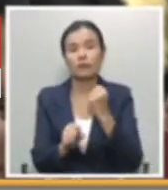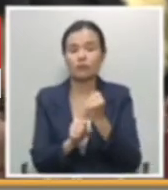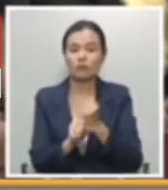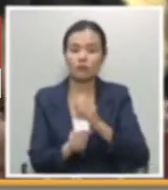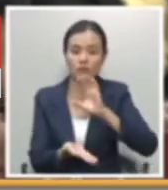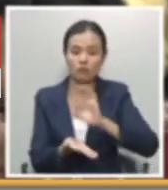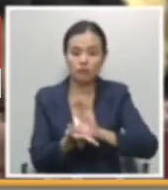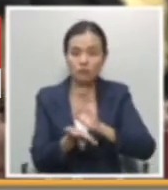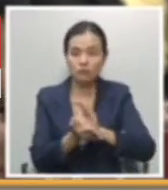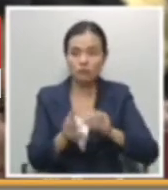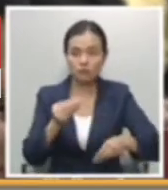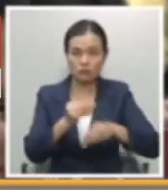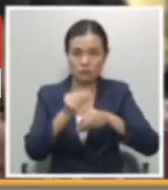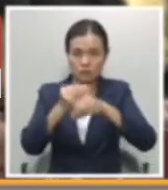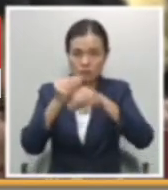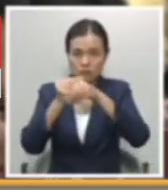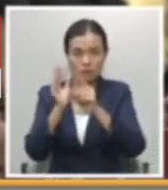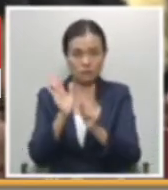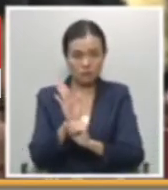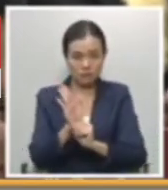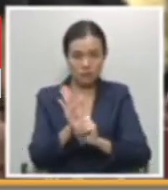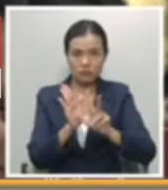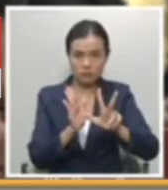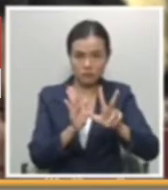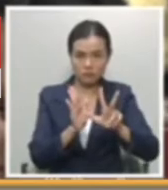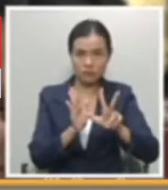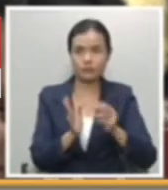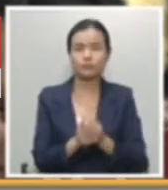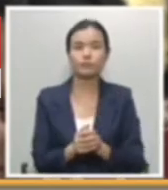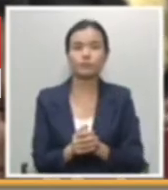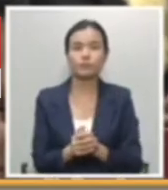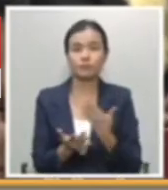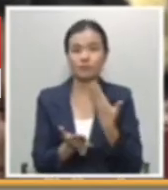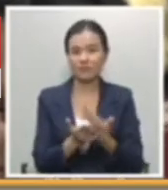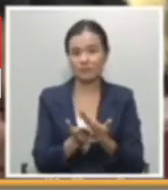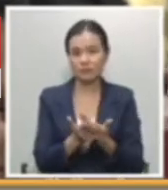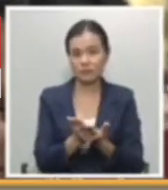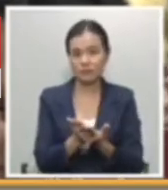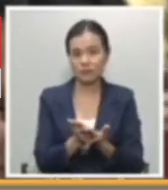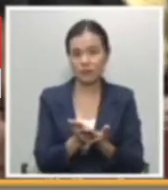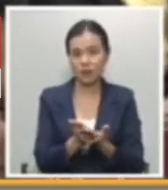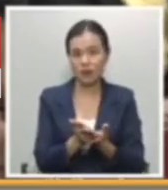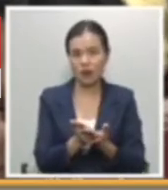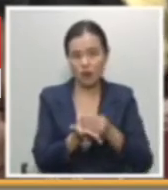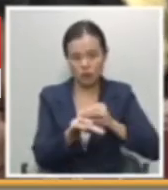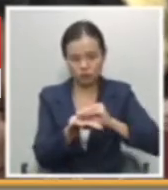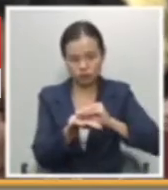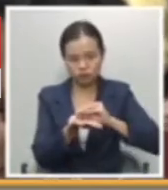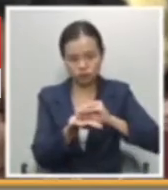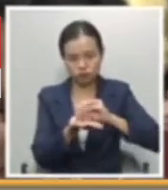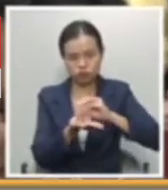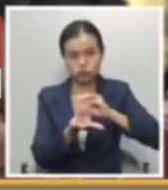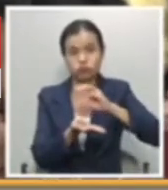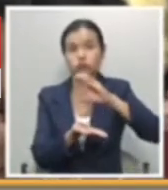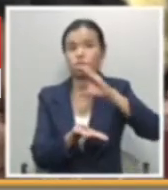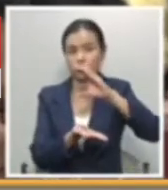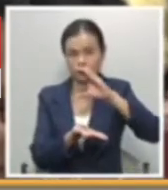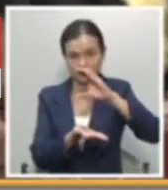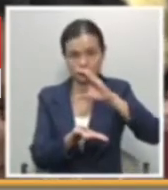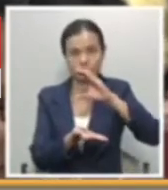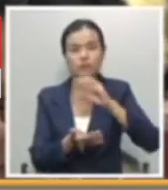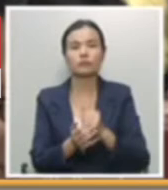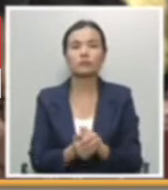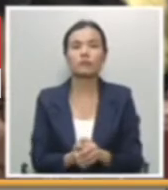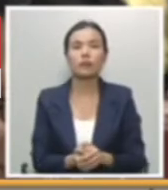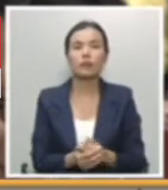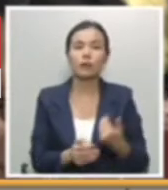เพิ่มเติมอีก3ครั้งอีก3ฉบับนะมียอดรวมกันสูงขึ้นทุกปีแม้แต่ว่าจะมี